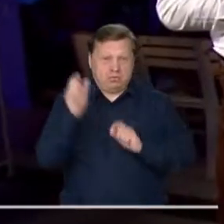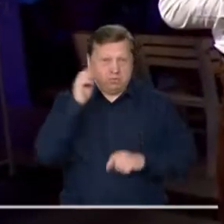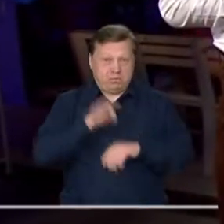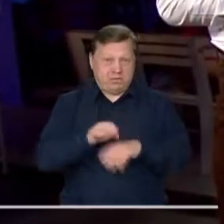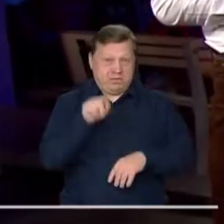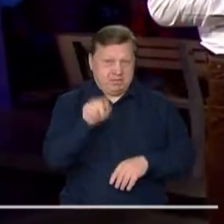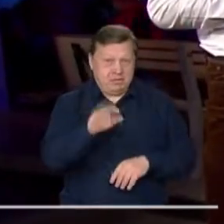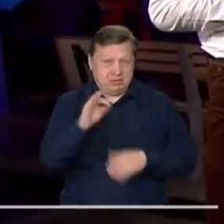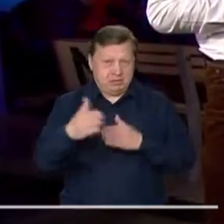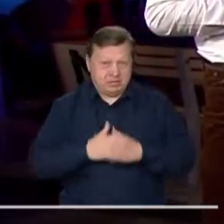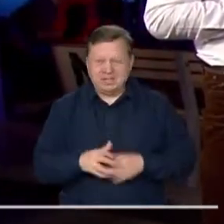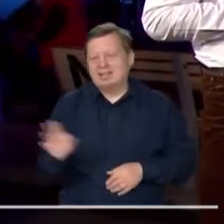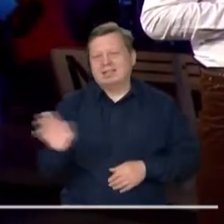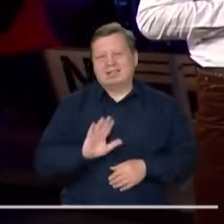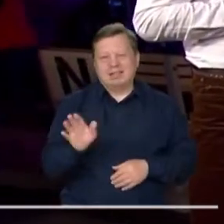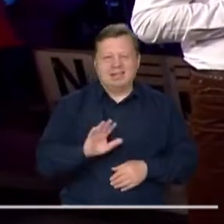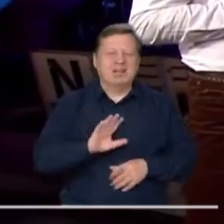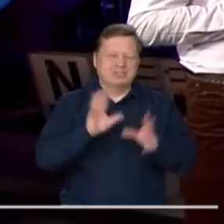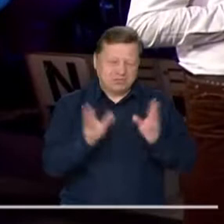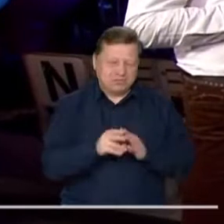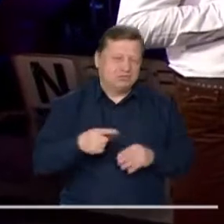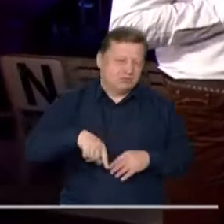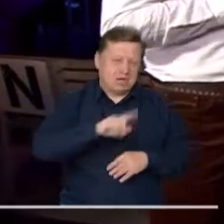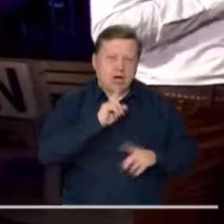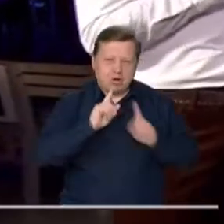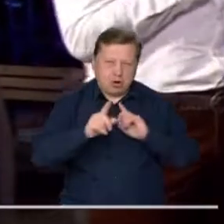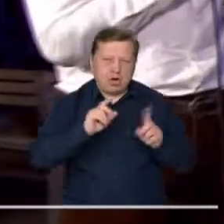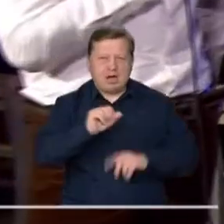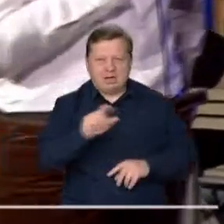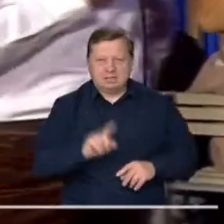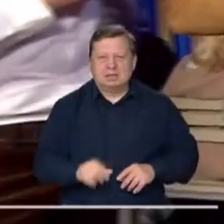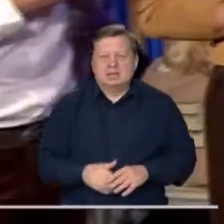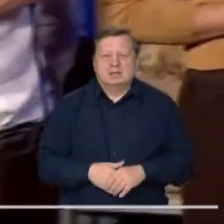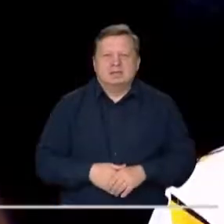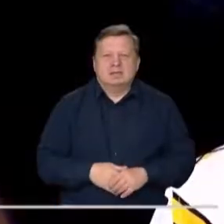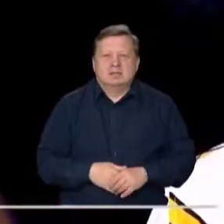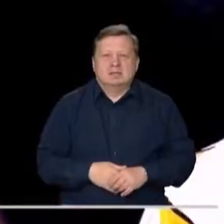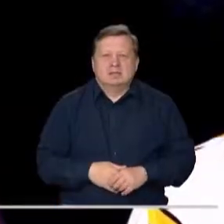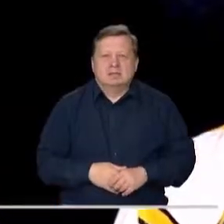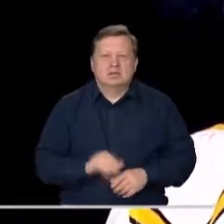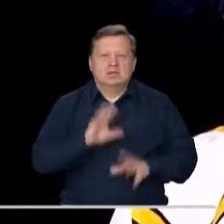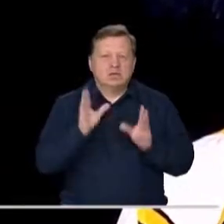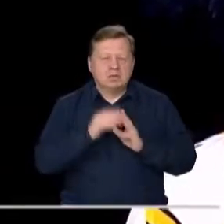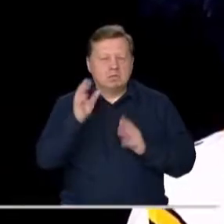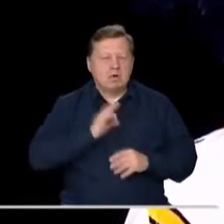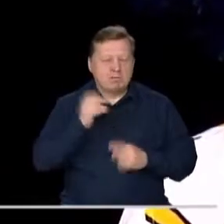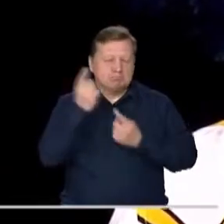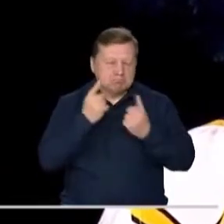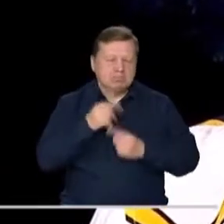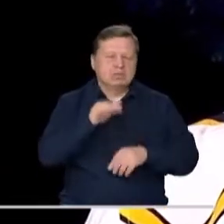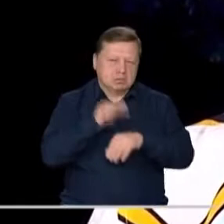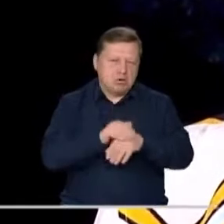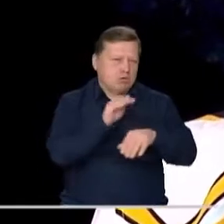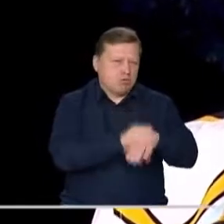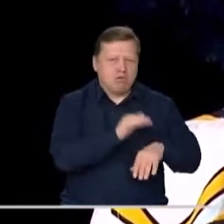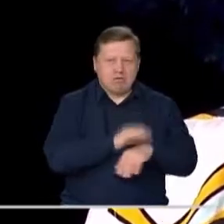Nie, wszystko, o wszystkim rozmawiamy. Wszystko jest, że tak powiem, zgodne z naszymi przekonaniami. Prawda,